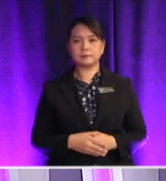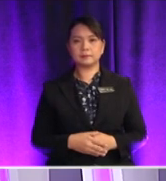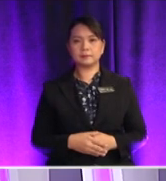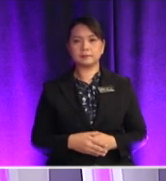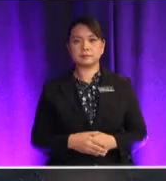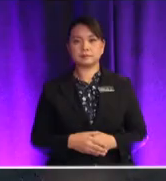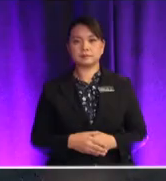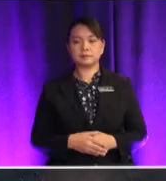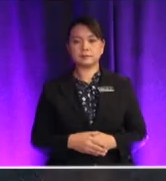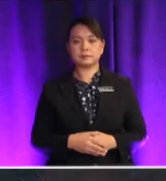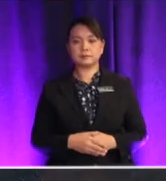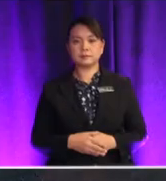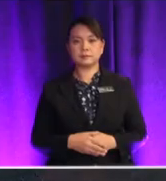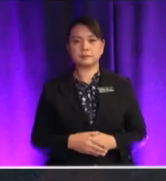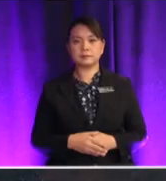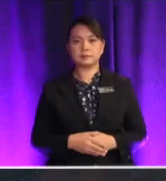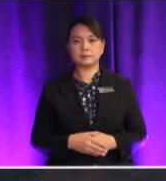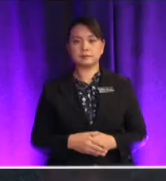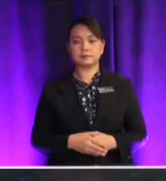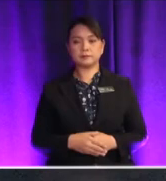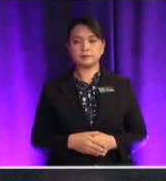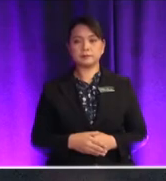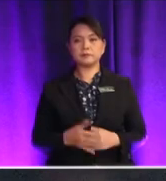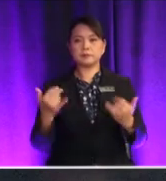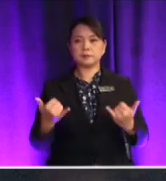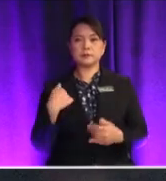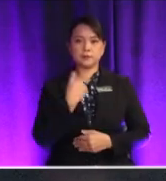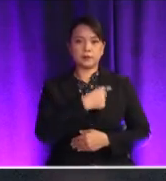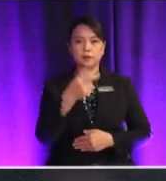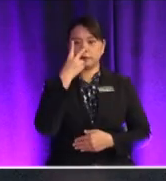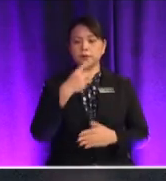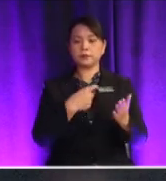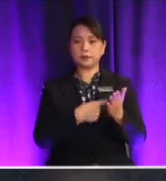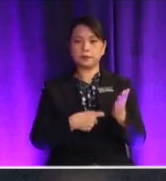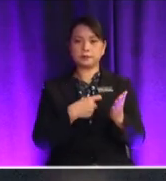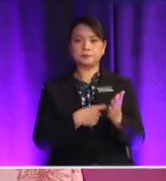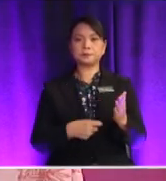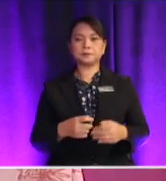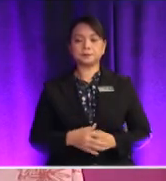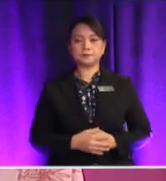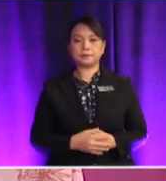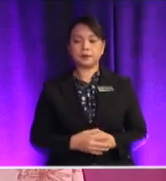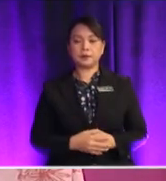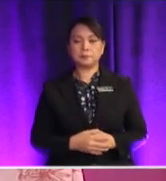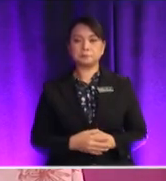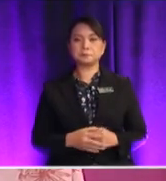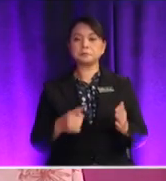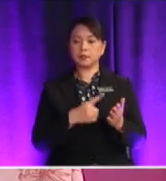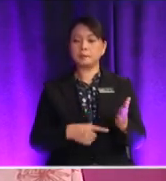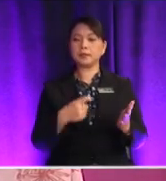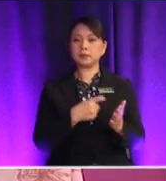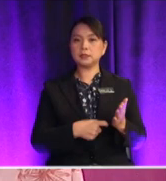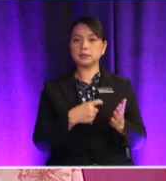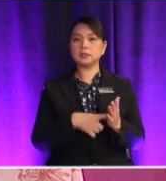murid-murid? Okey, kita teruskan dengan nilai universal. Baik. Okey, kita masuk kepada apakah nilai universal